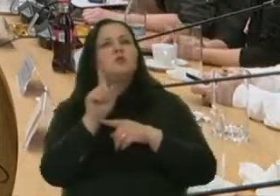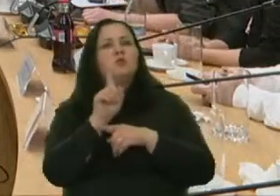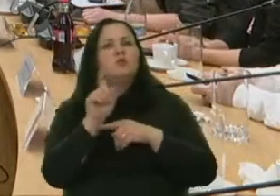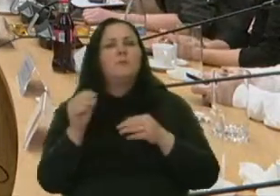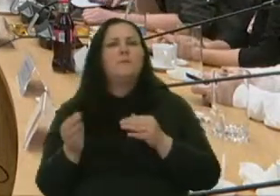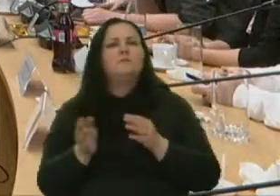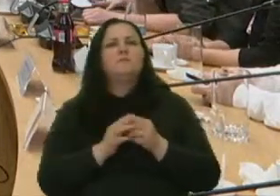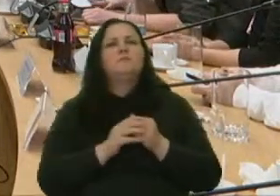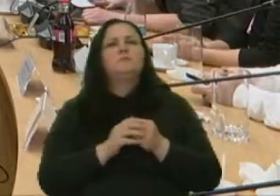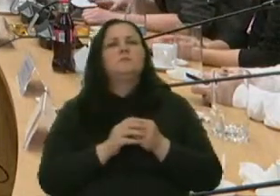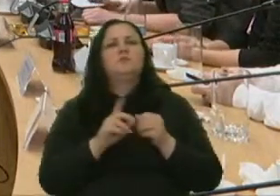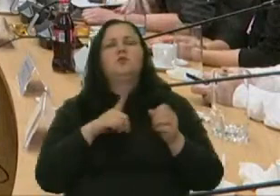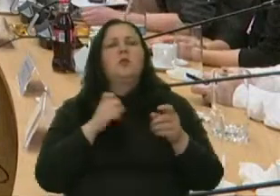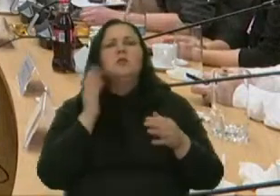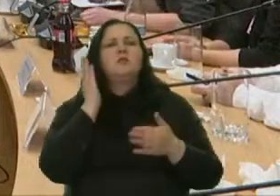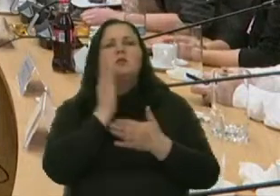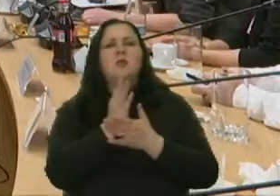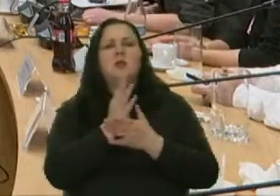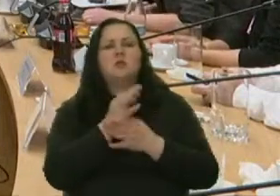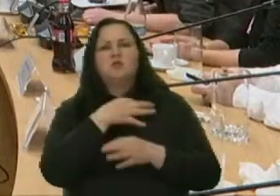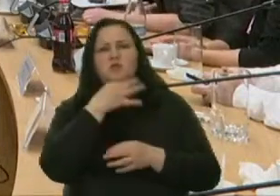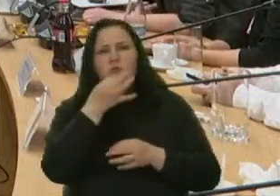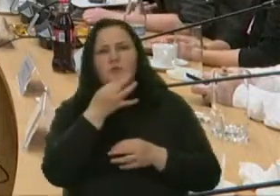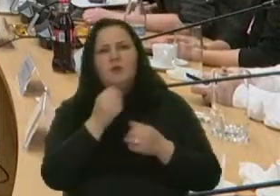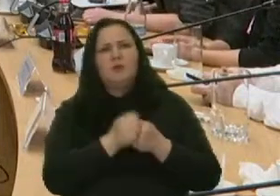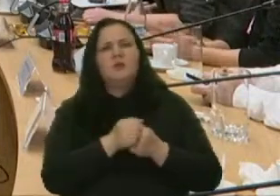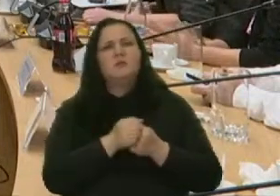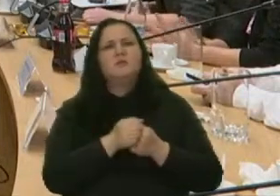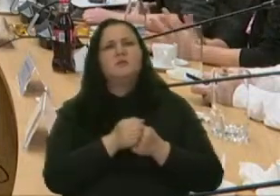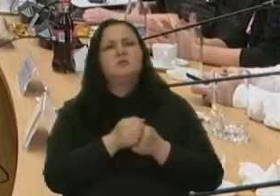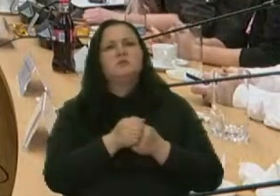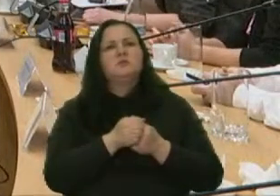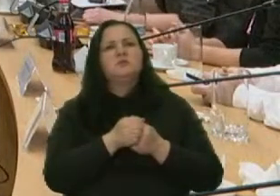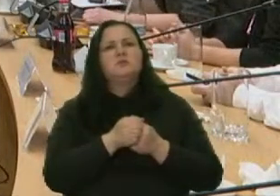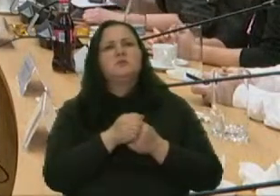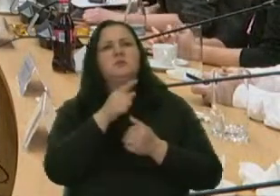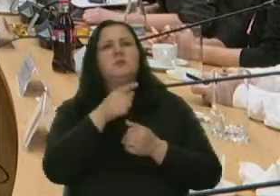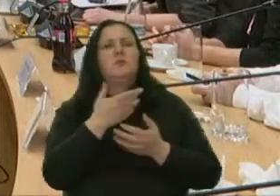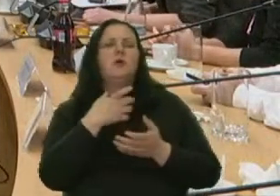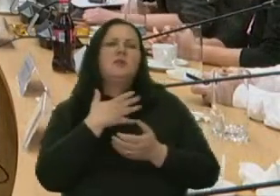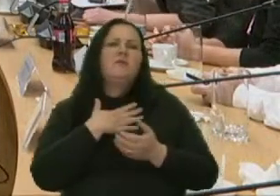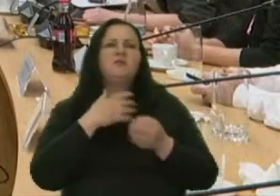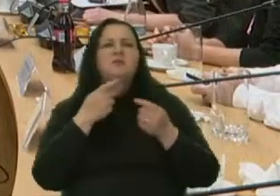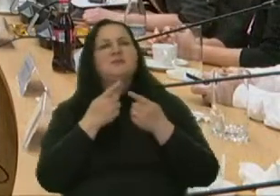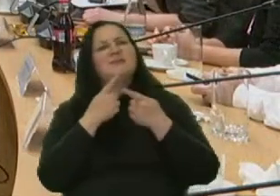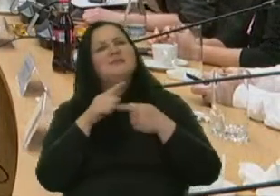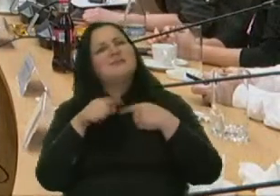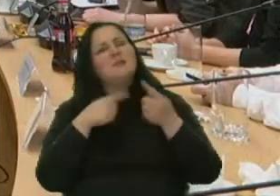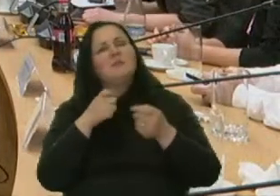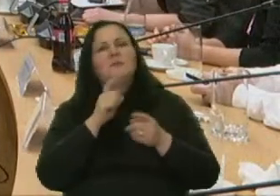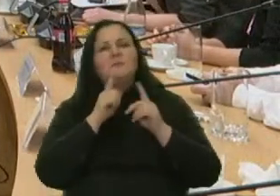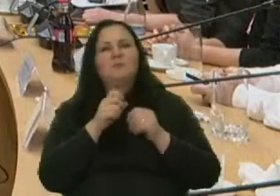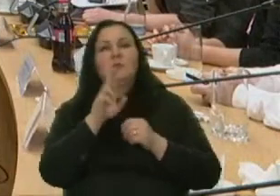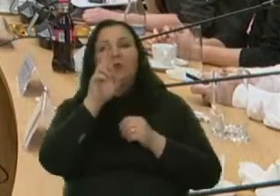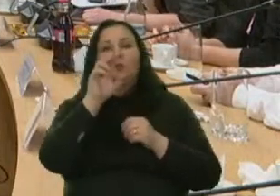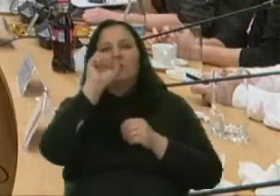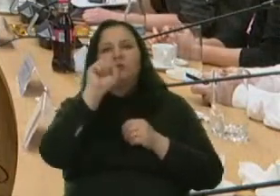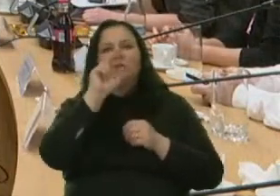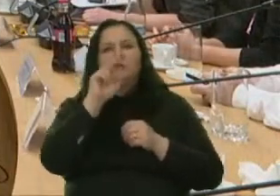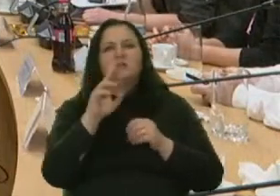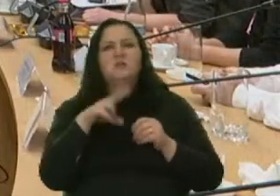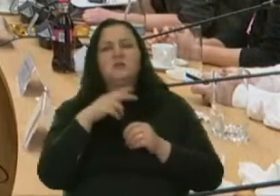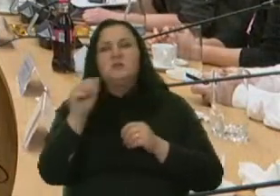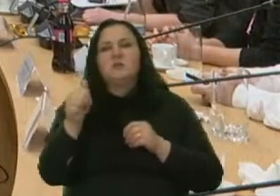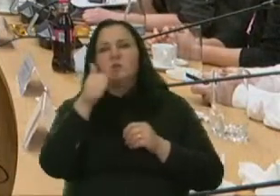pe lângă subiect dar Presupun că și asta e o tactică de a tergiversa lucrurile Deci usr are un